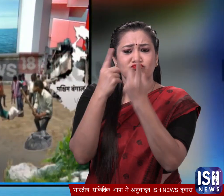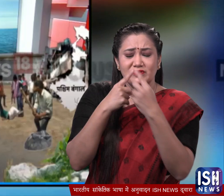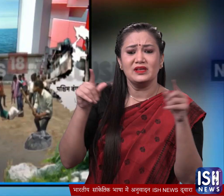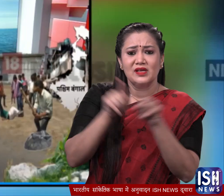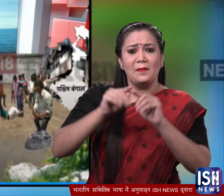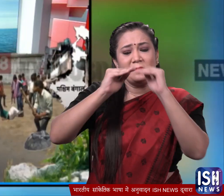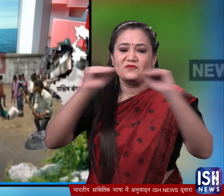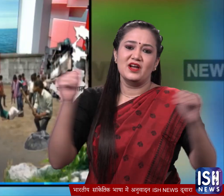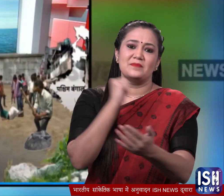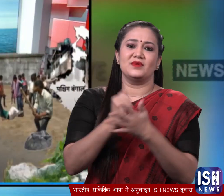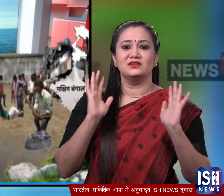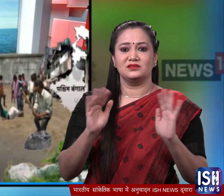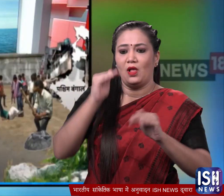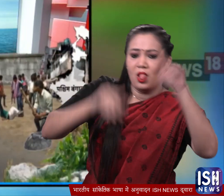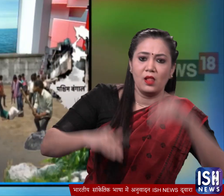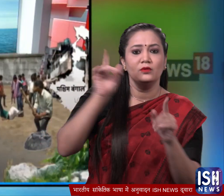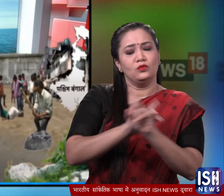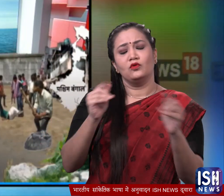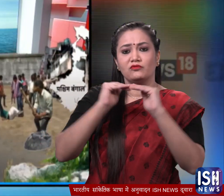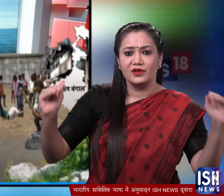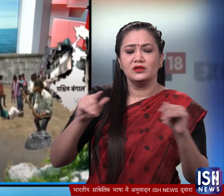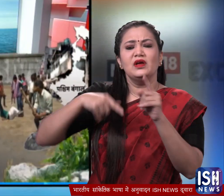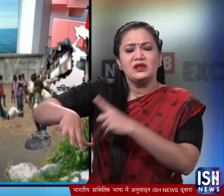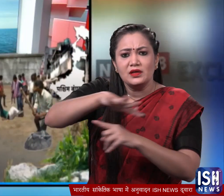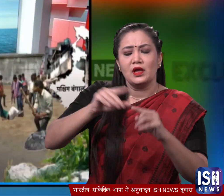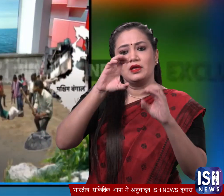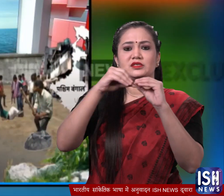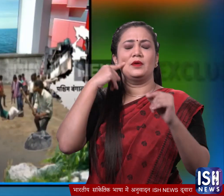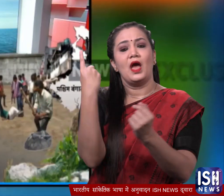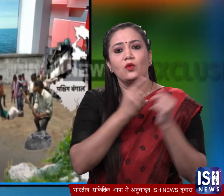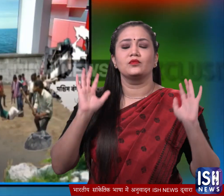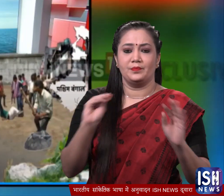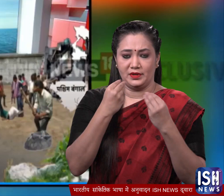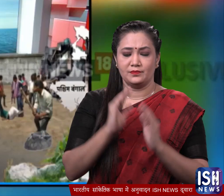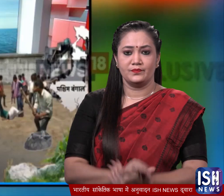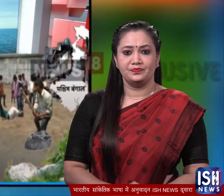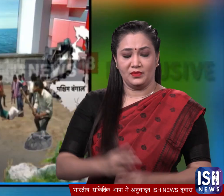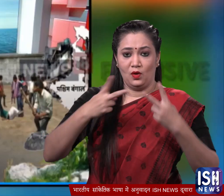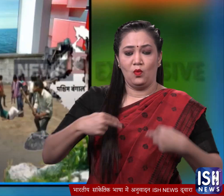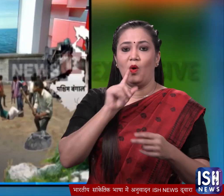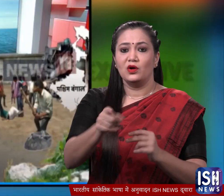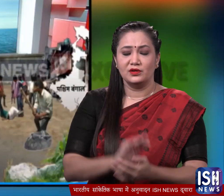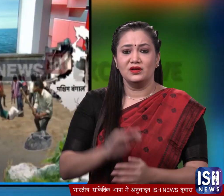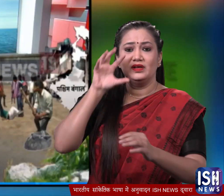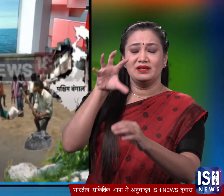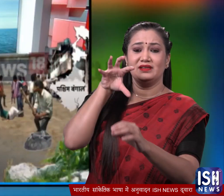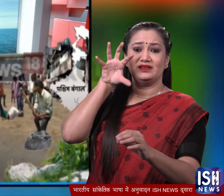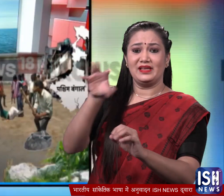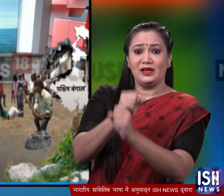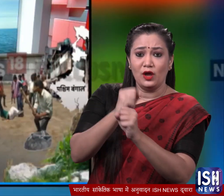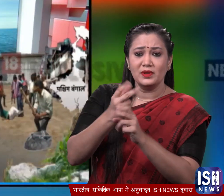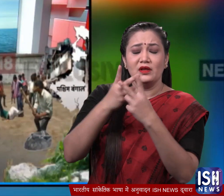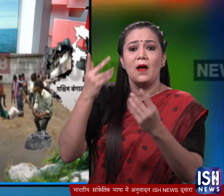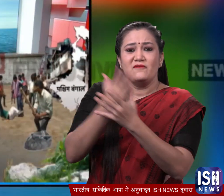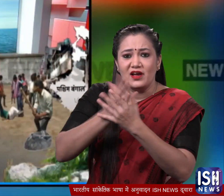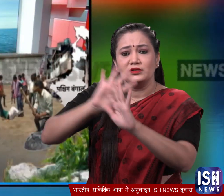मामलों की जांच निष्पक्ष एजेंसी से करवाई जानी चाहिए, जो इन परिस्थितियों में CBI ही हो सकती है। अदालत ने आदेश दिया कि राज्य सरकार मामले